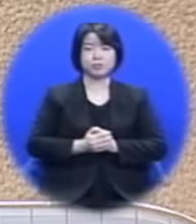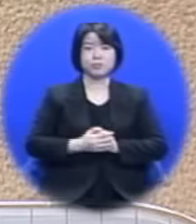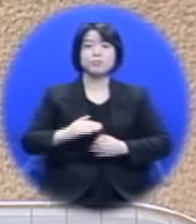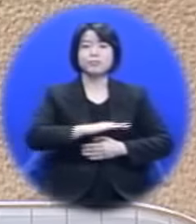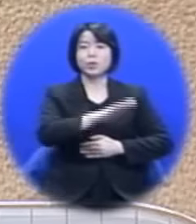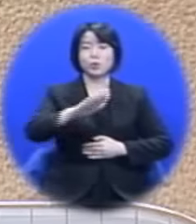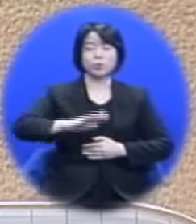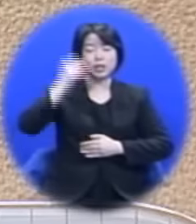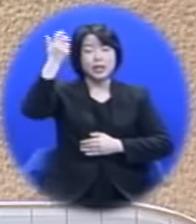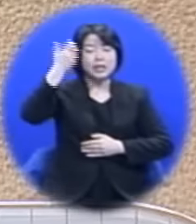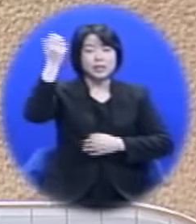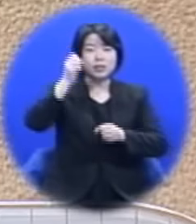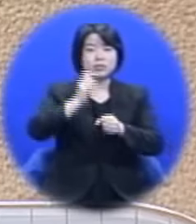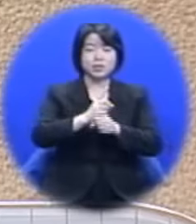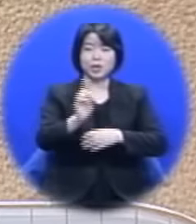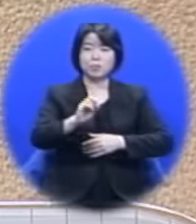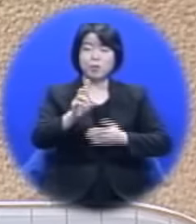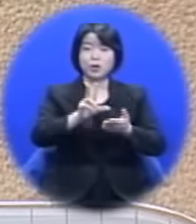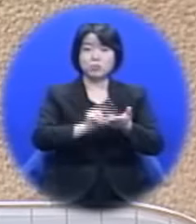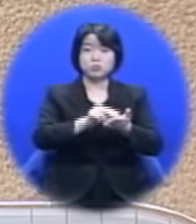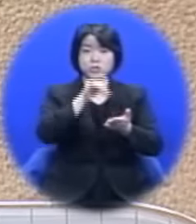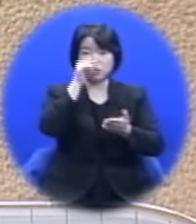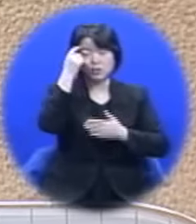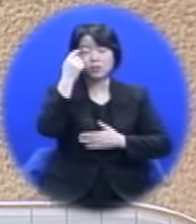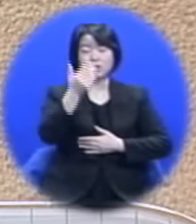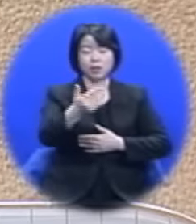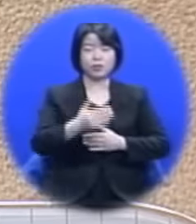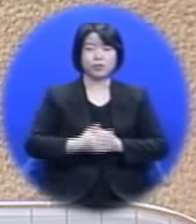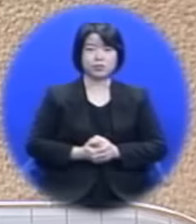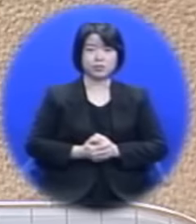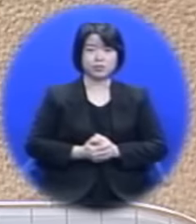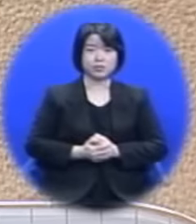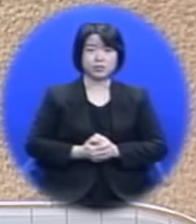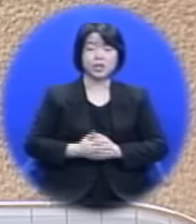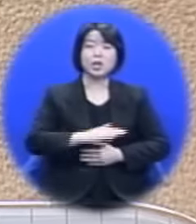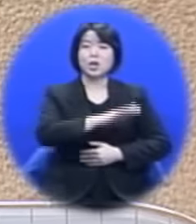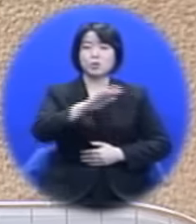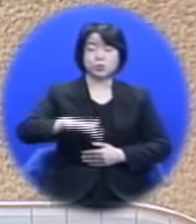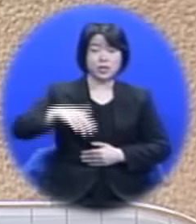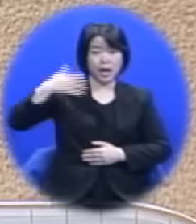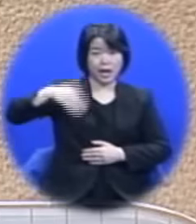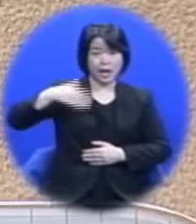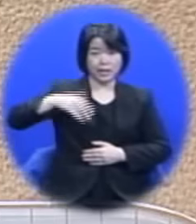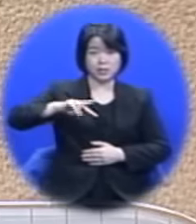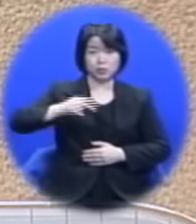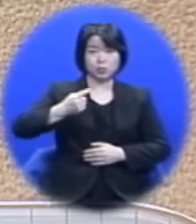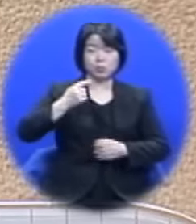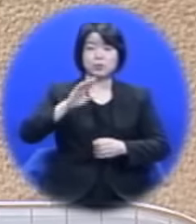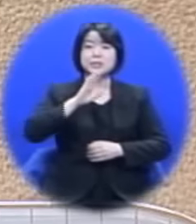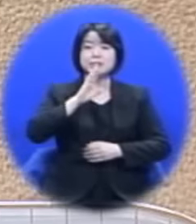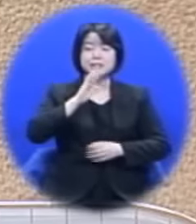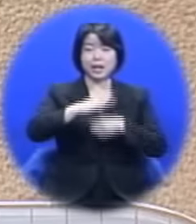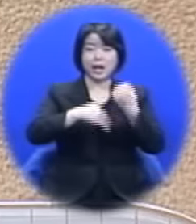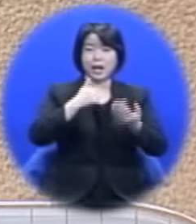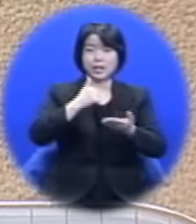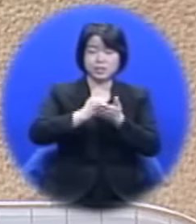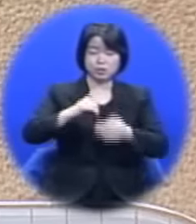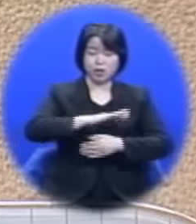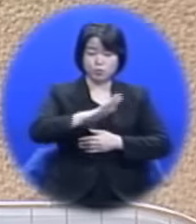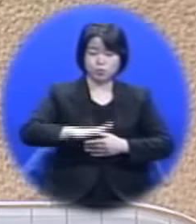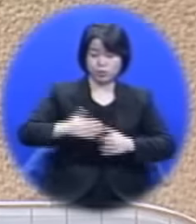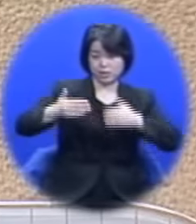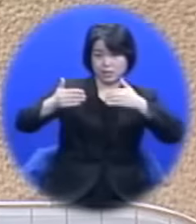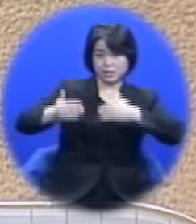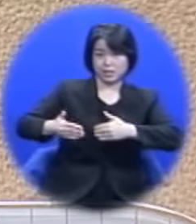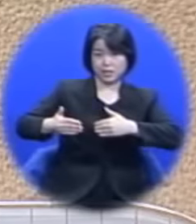우리의 영성에 뭐가 문제가 있는 거지요 우리가 아직도 진짜 하나님과 우리 사이의 관계가